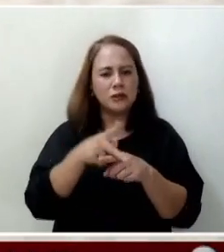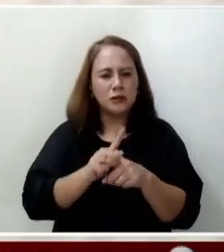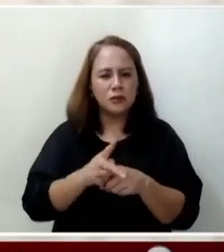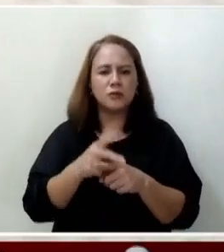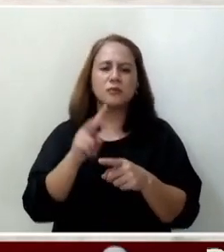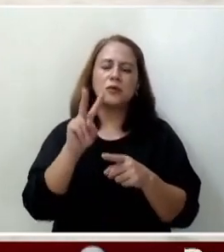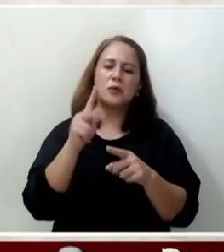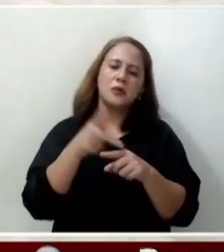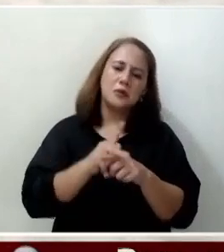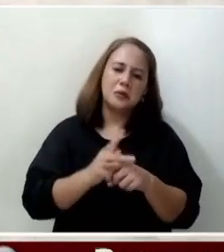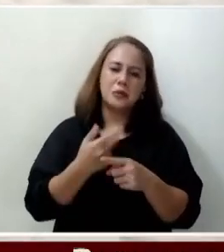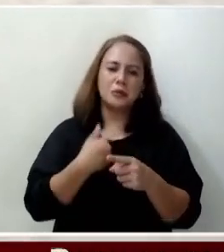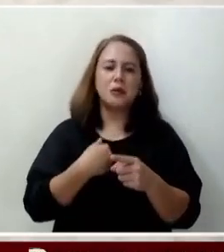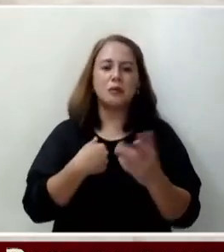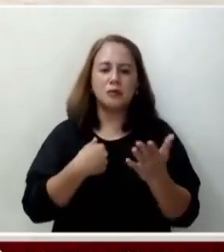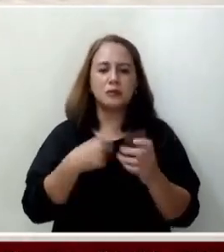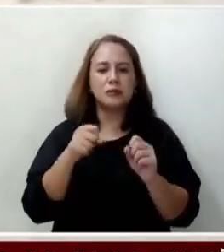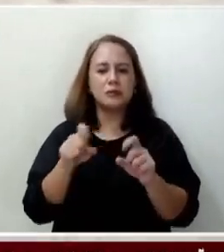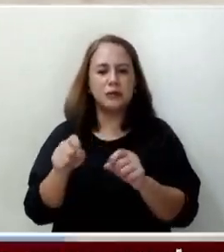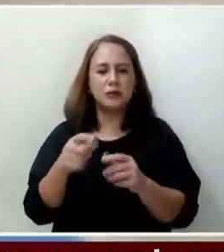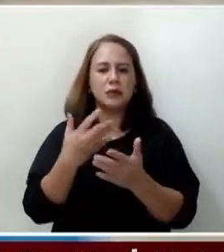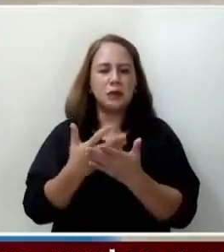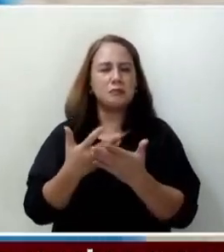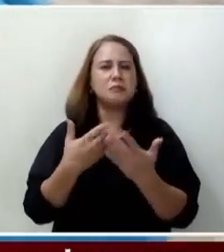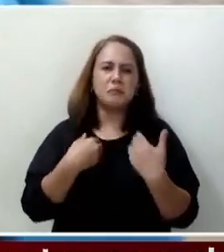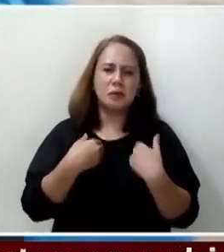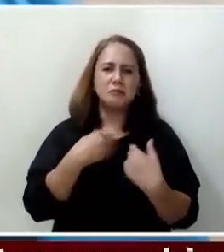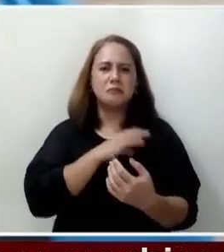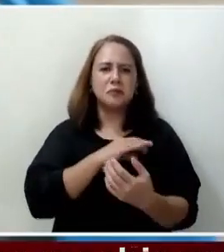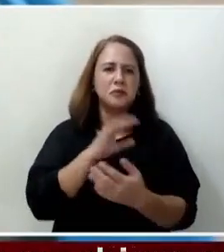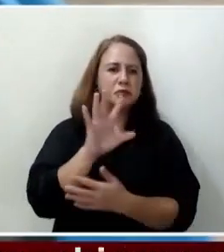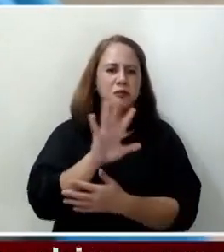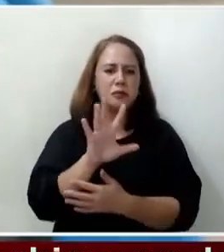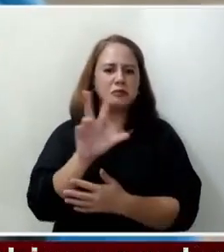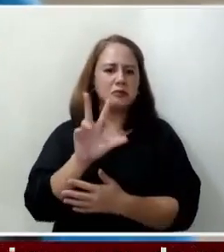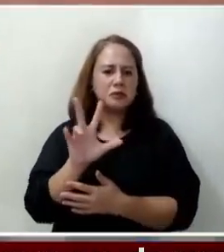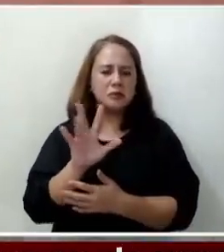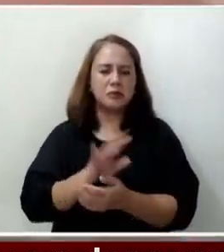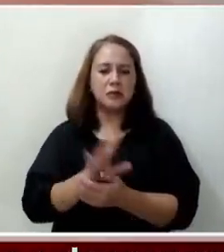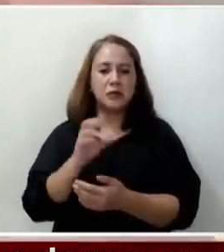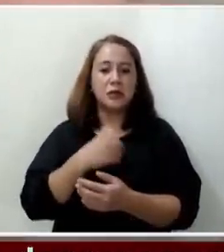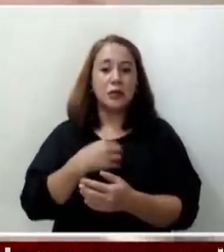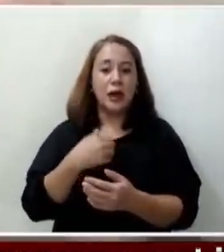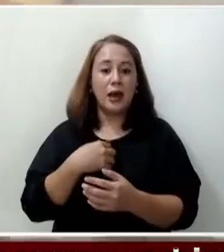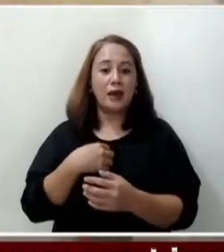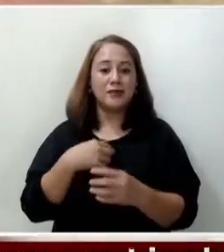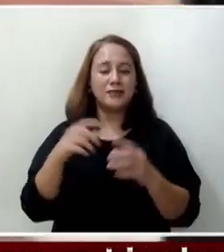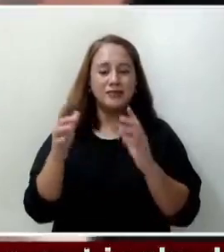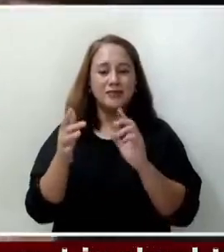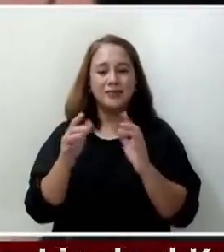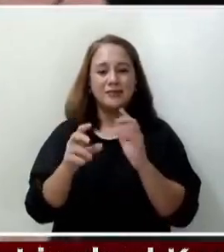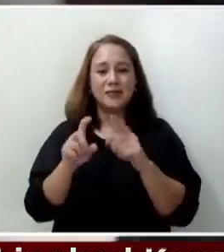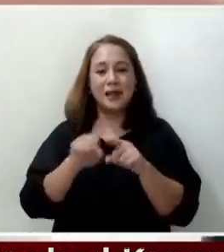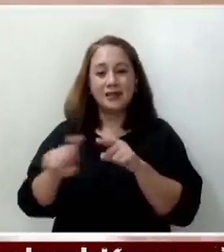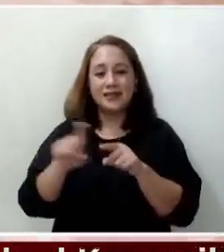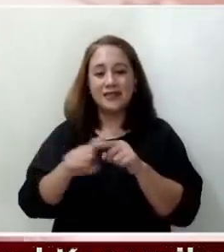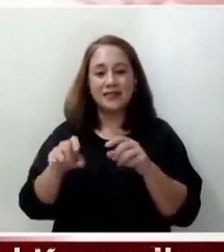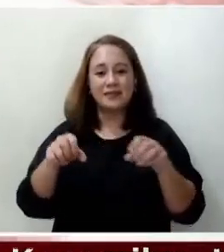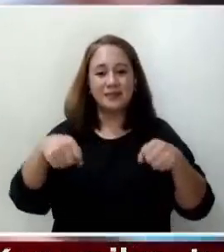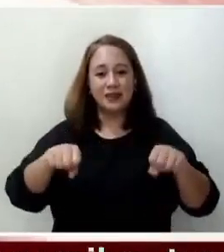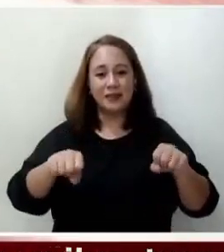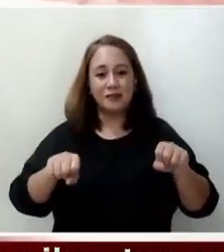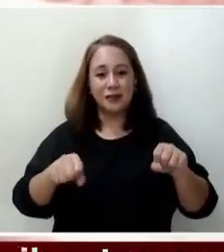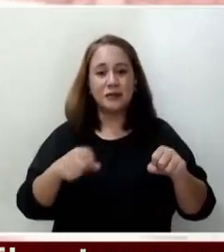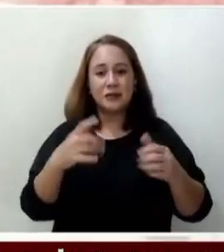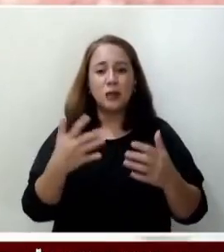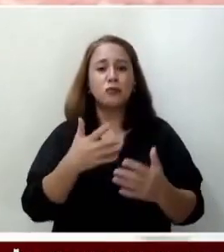papaano, may inuwi kaming 300, 500. Maayos na rin ang kita ng e-trike driver na si Mang Dominador. Sa ngayon, medyo